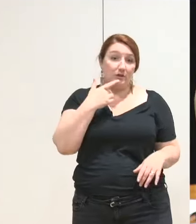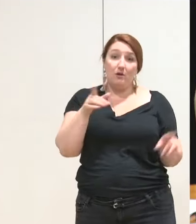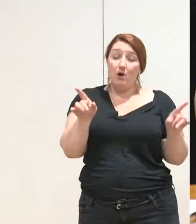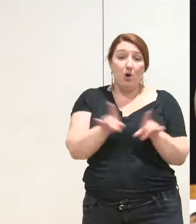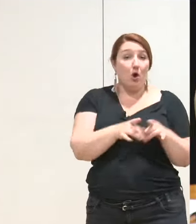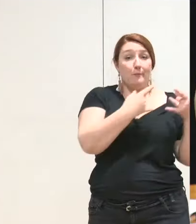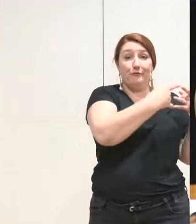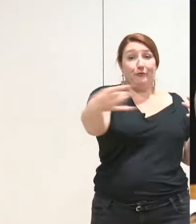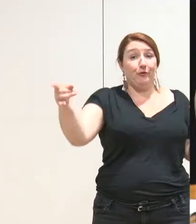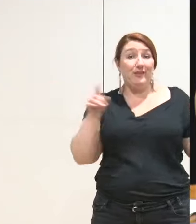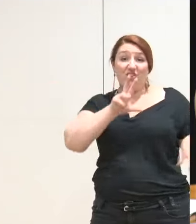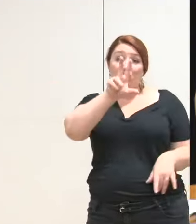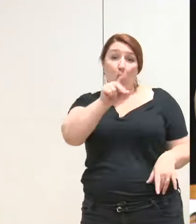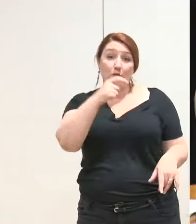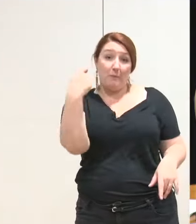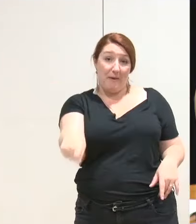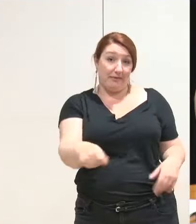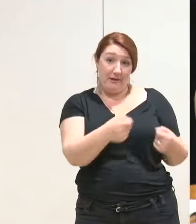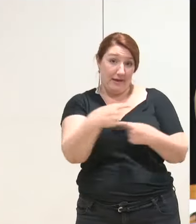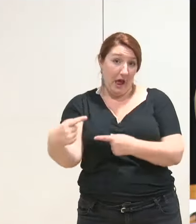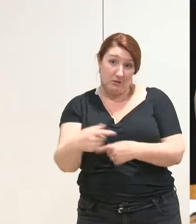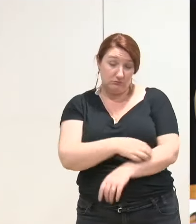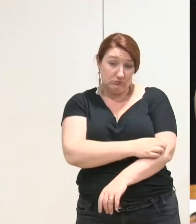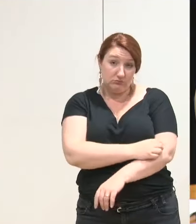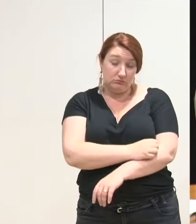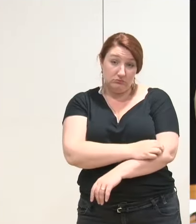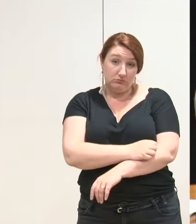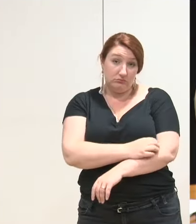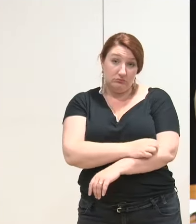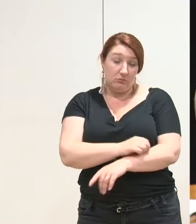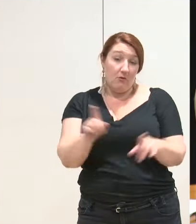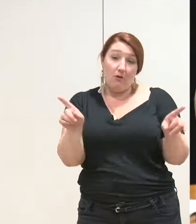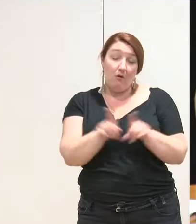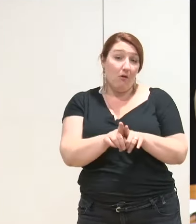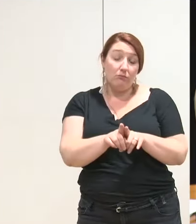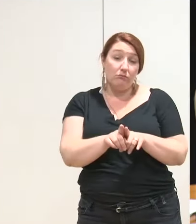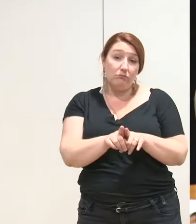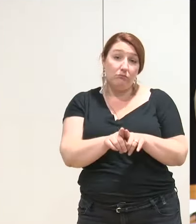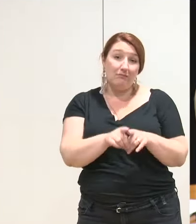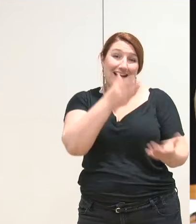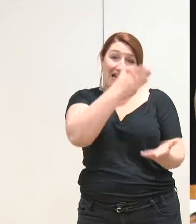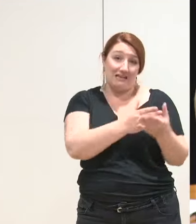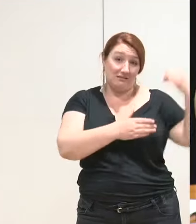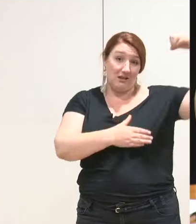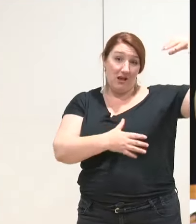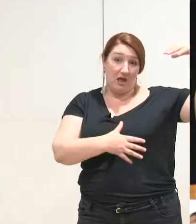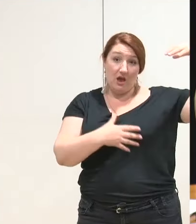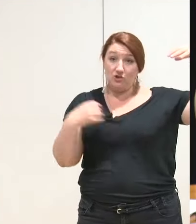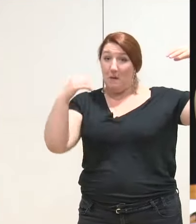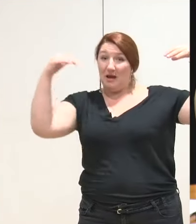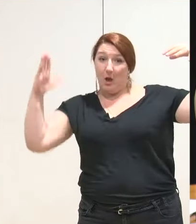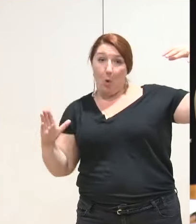fenêtre de 30 m donc équivalent pratiquement à l'éclairage des classes